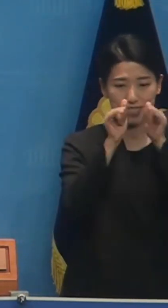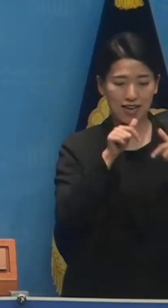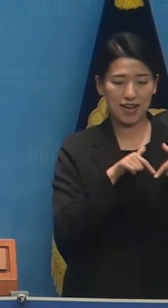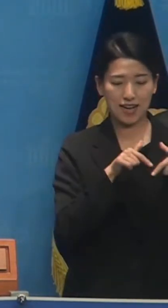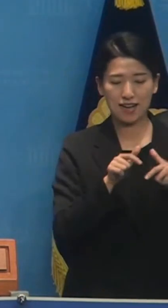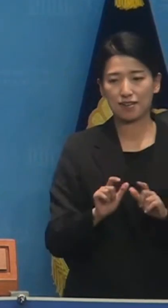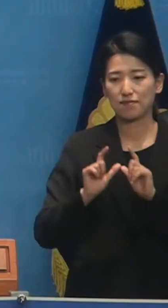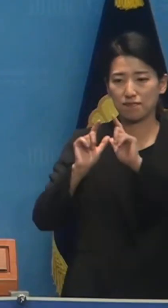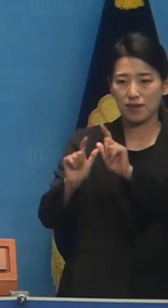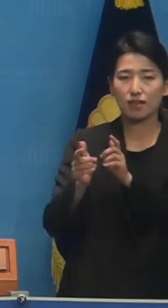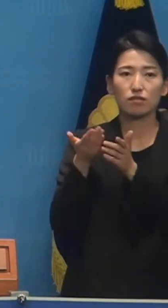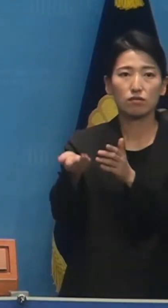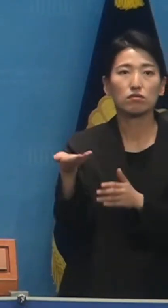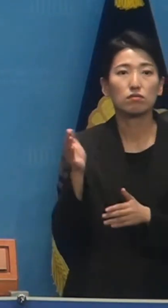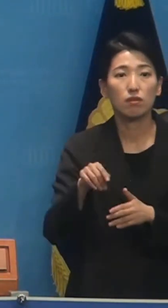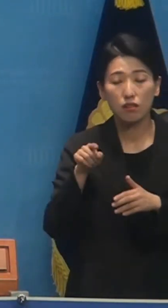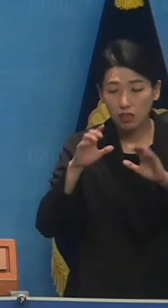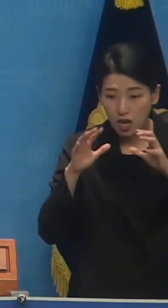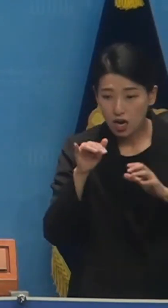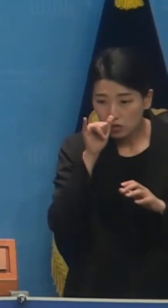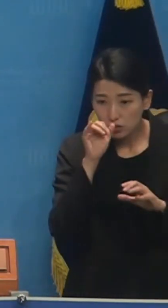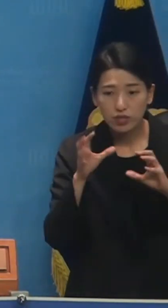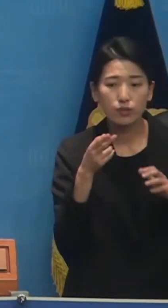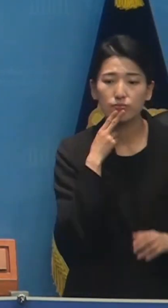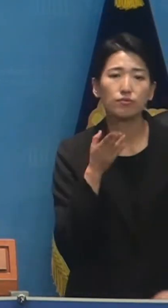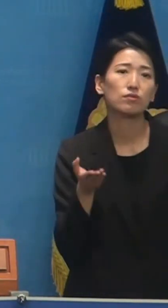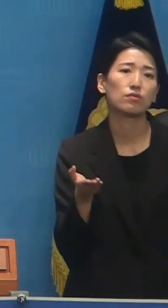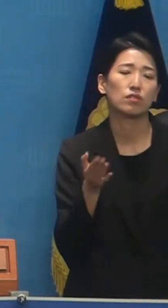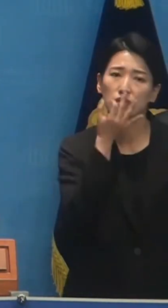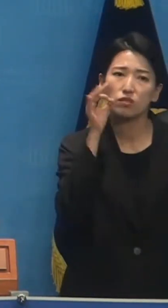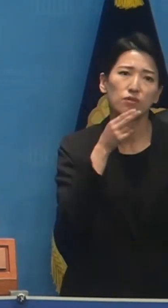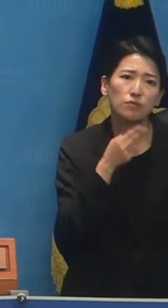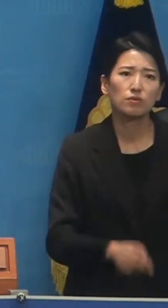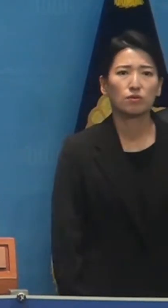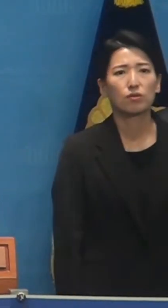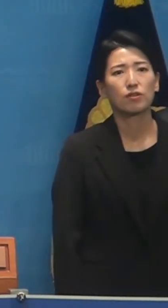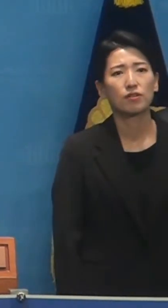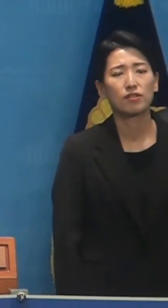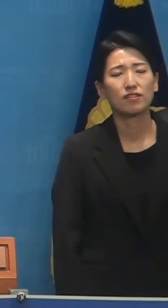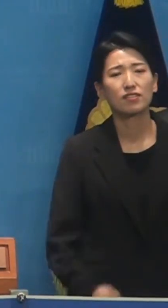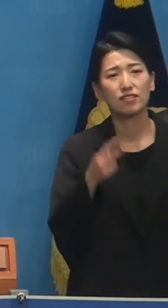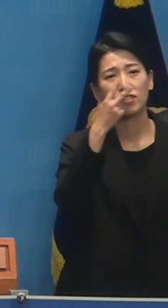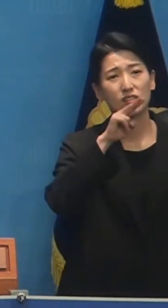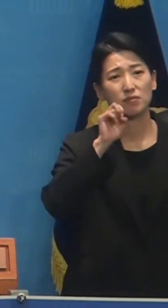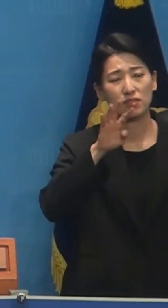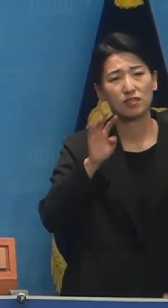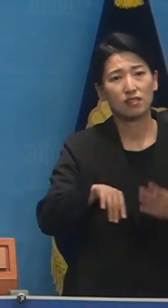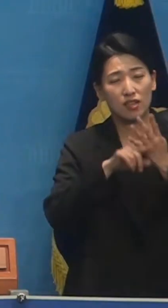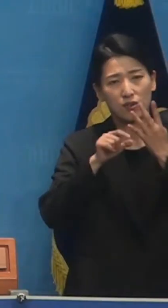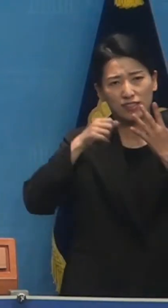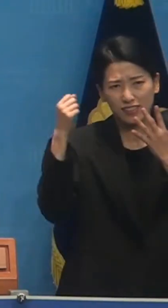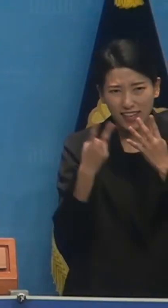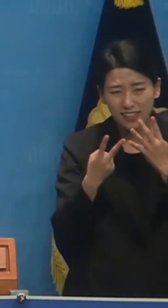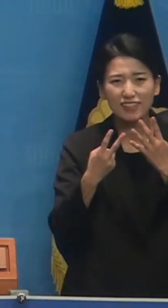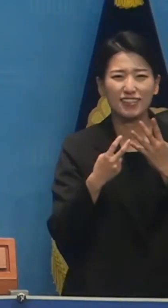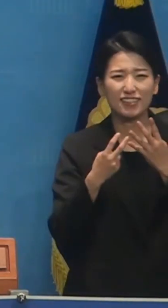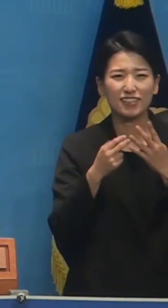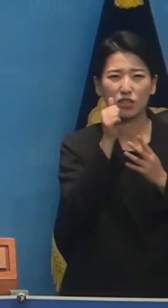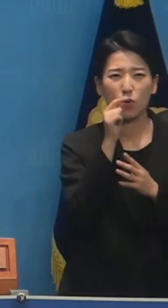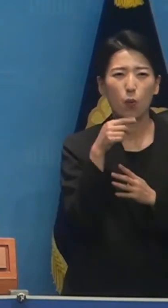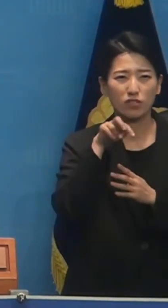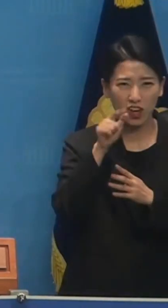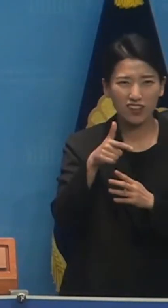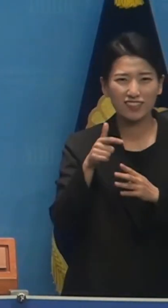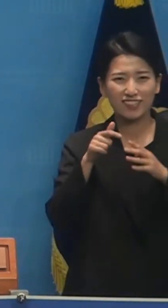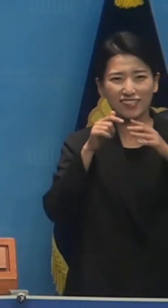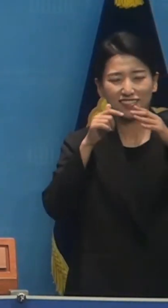추서되었지만 무국적자였다. 2009년 4월 가족관계 등록부를 창설하였으나 혼인을